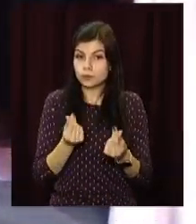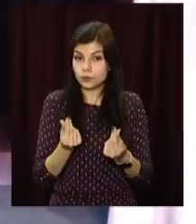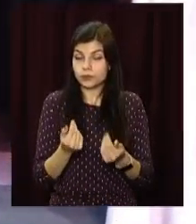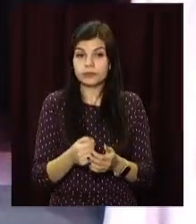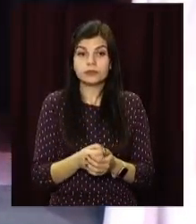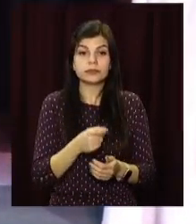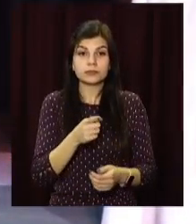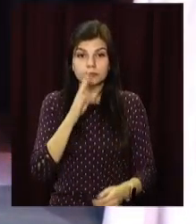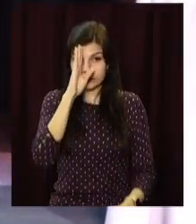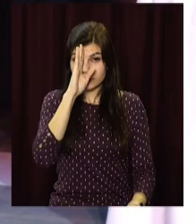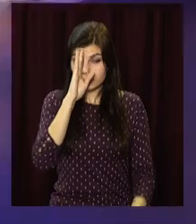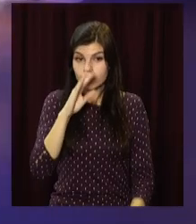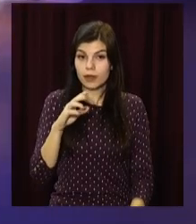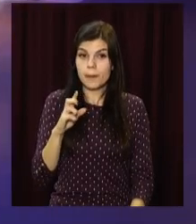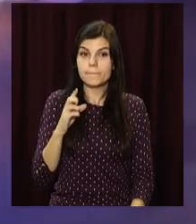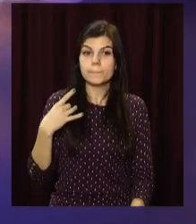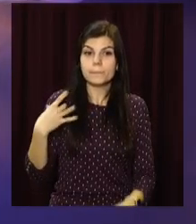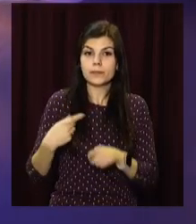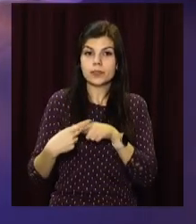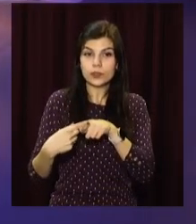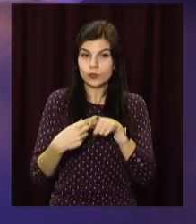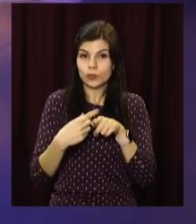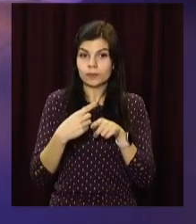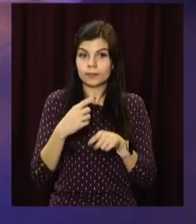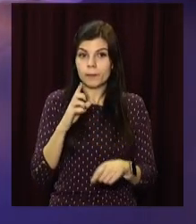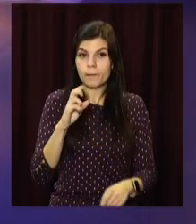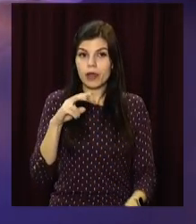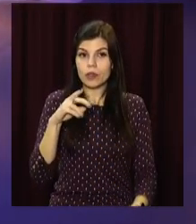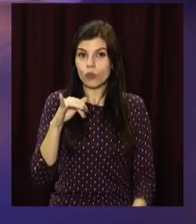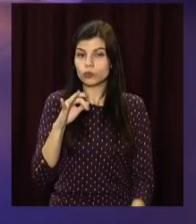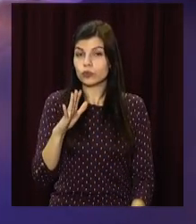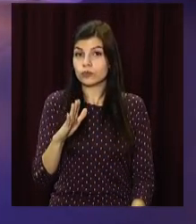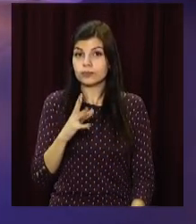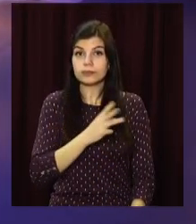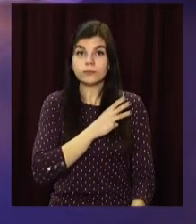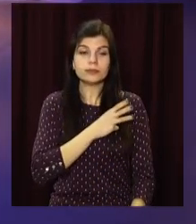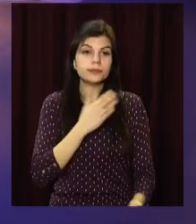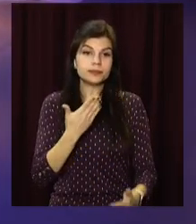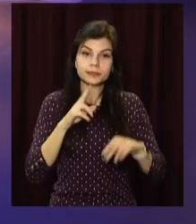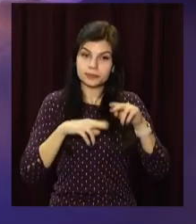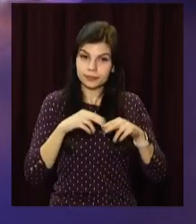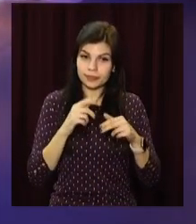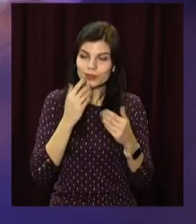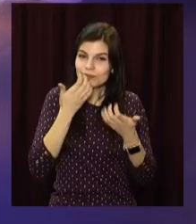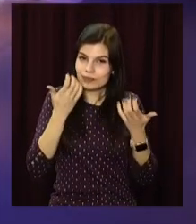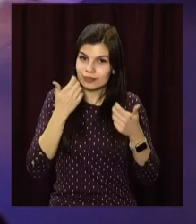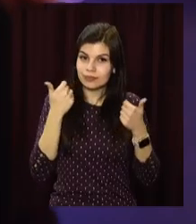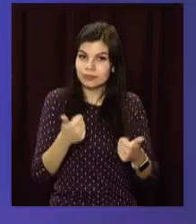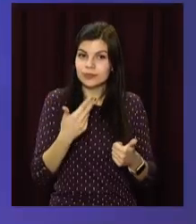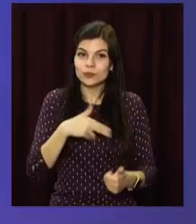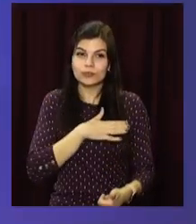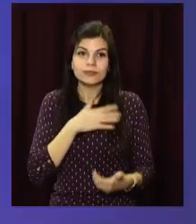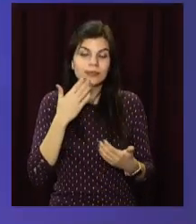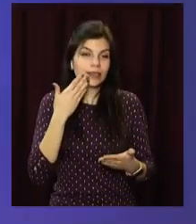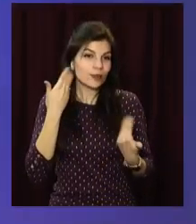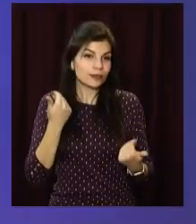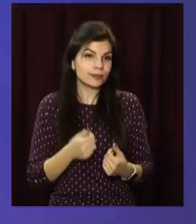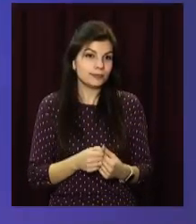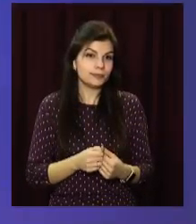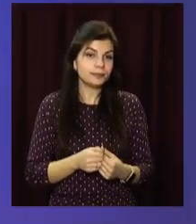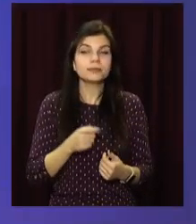Міський голова Андрій Білоусов привітав їх з прийдешнім святом. Побажав затишку в родинах, тепла та радості на душі. Ви